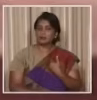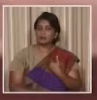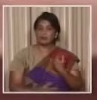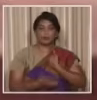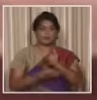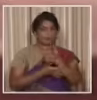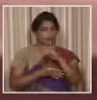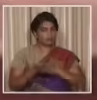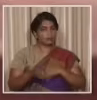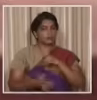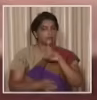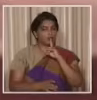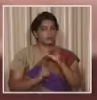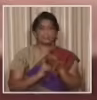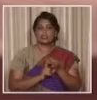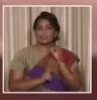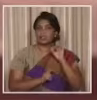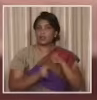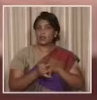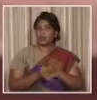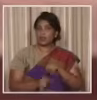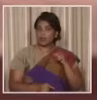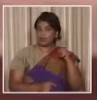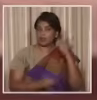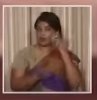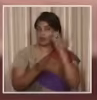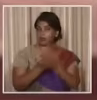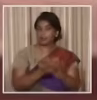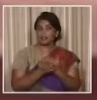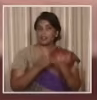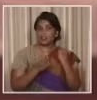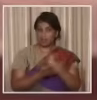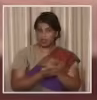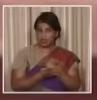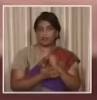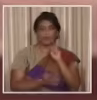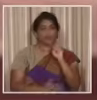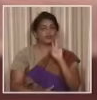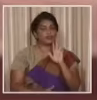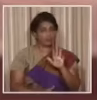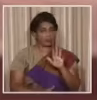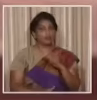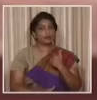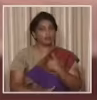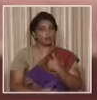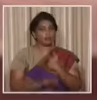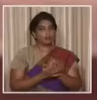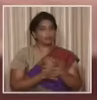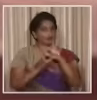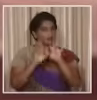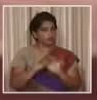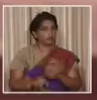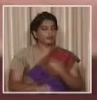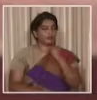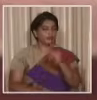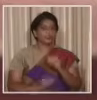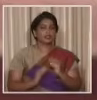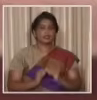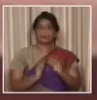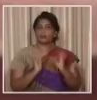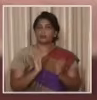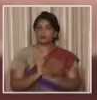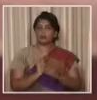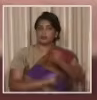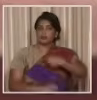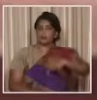ලිඛිතව ලිපියක් දානවා. අර ජනාධිපති ලේකම්තුමාගෙන් ඉදිරිපත් වෙච්ච ලිපිය තියෙනවා 29 වෙනිදා. මමත් ලිපියක් ලියවනවා මේක සංවර්ධන කමිටුවේ